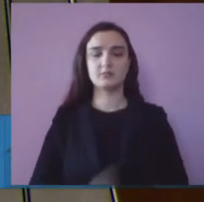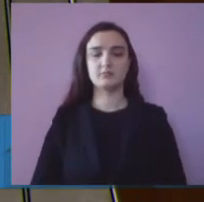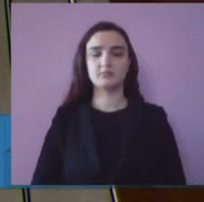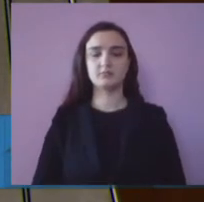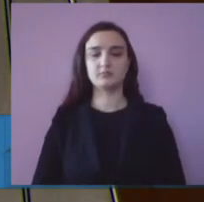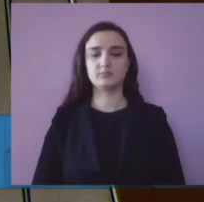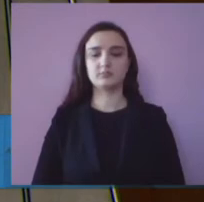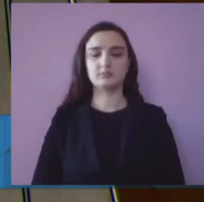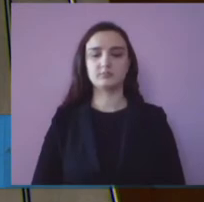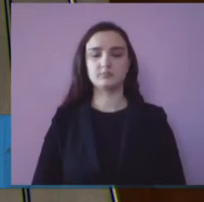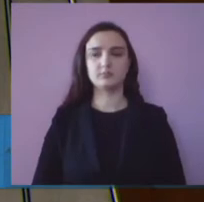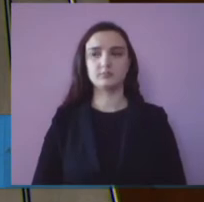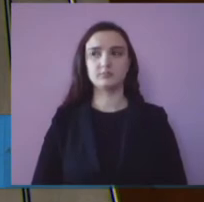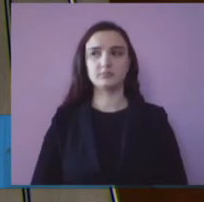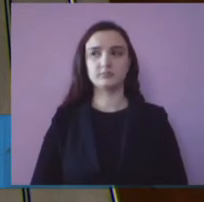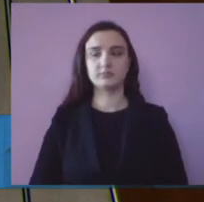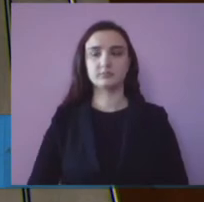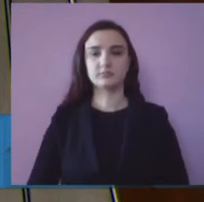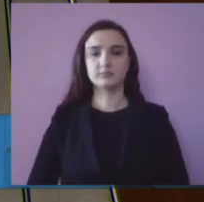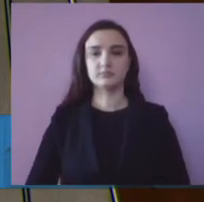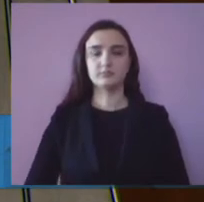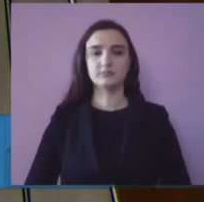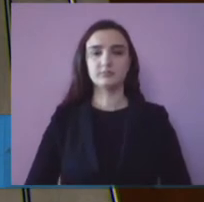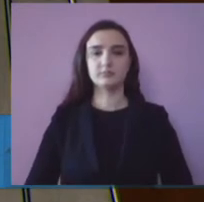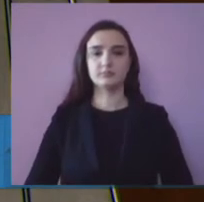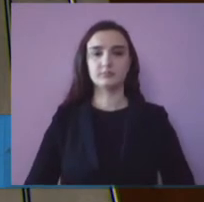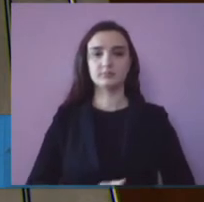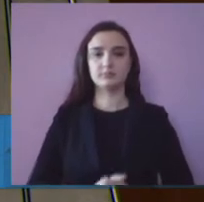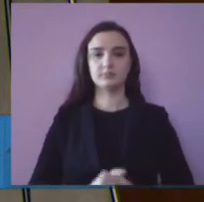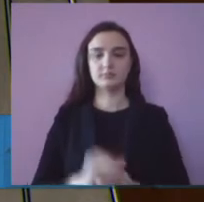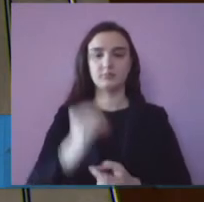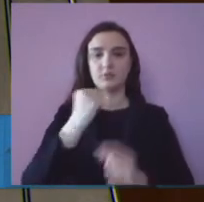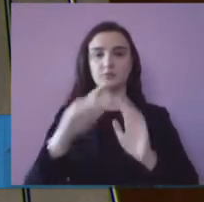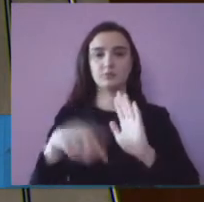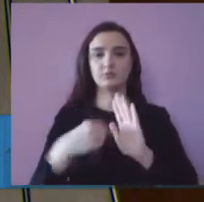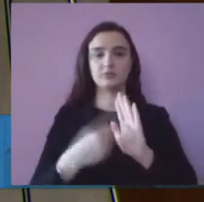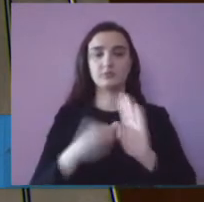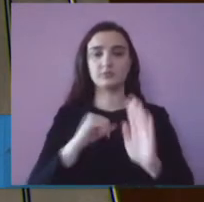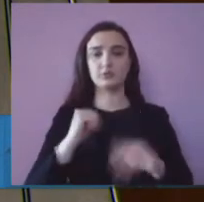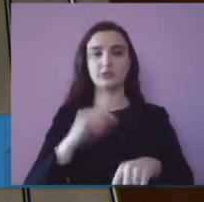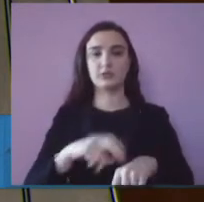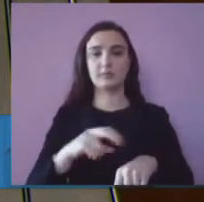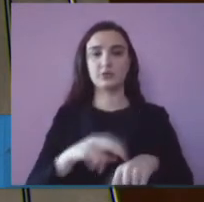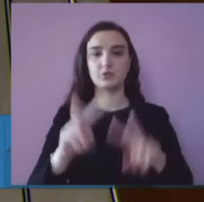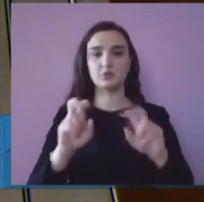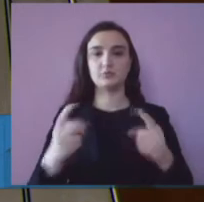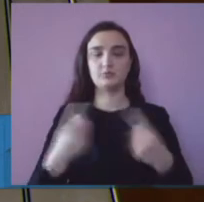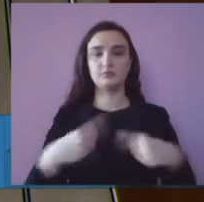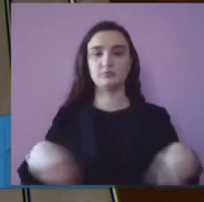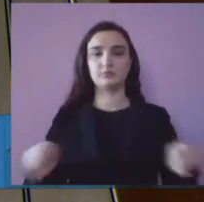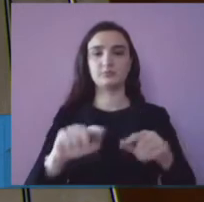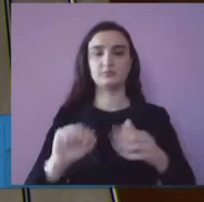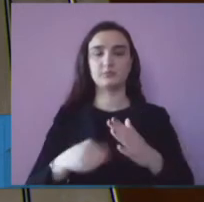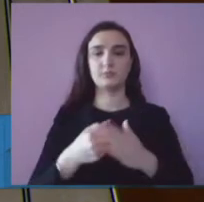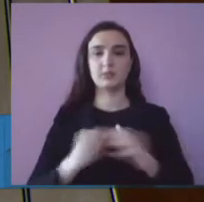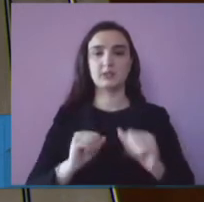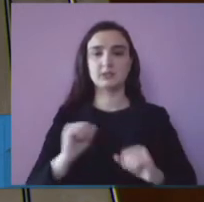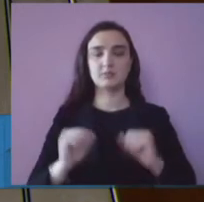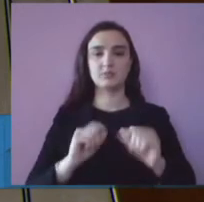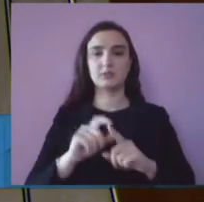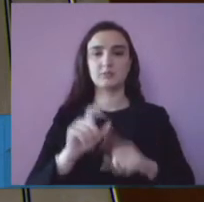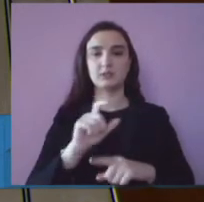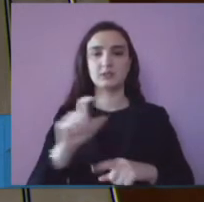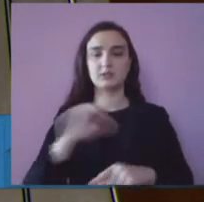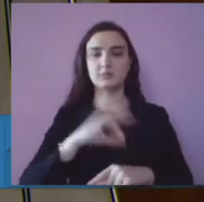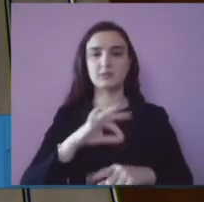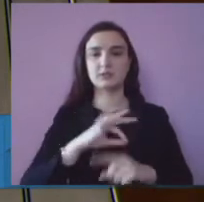მადლობა შეკითხვისთვის. მართალია, თვითონ სამედიცინო საზოგადოება მაქსიმალურად თავს არიდებს ამ ტერმინის გამოყენებას ნევროზი